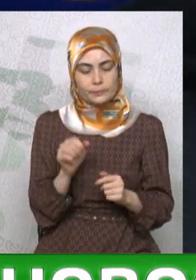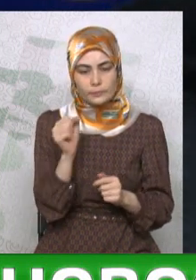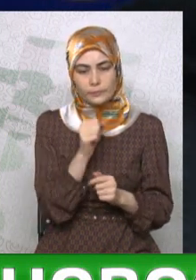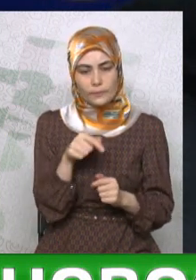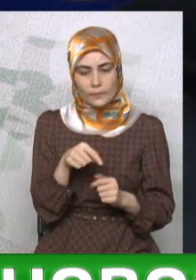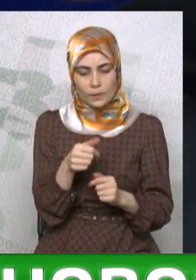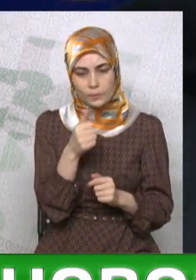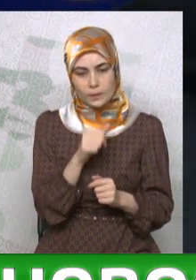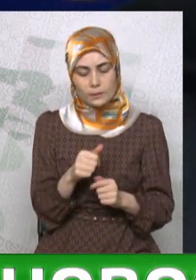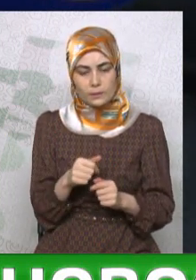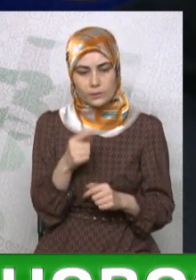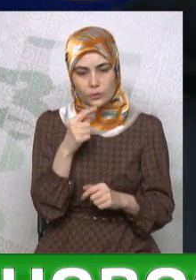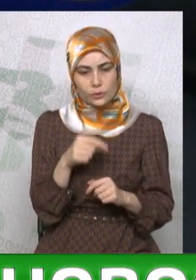происходит.